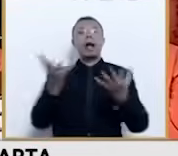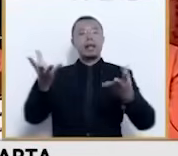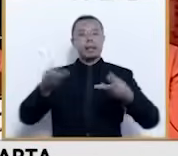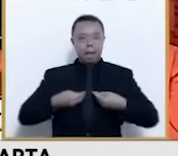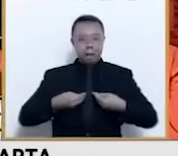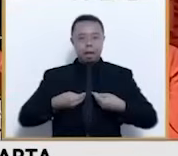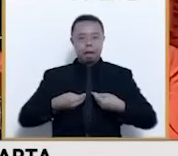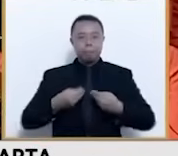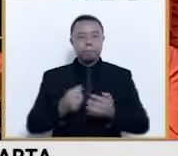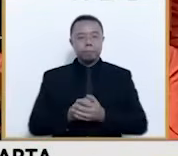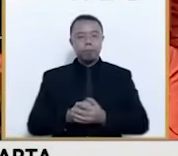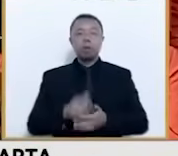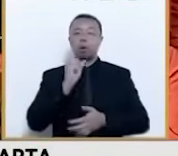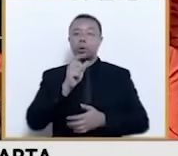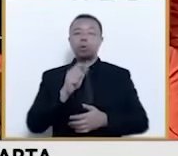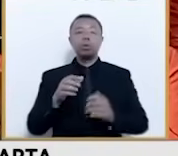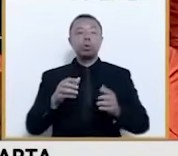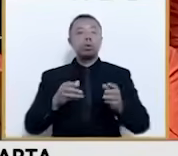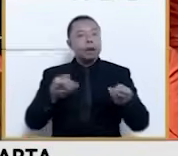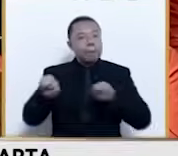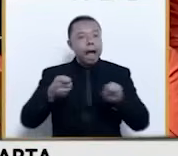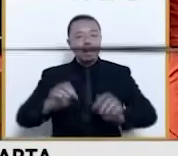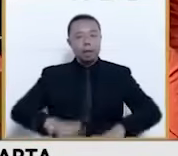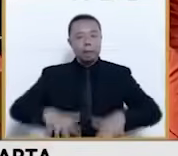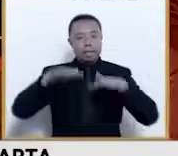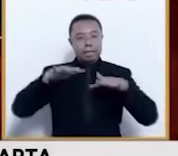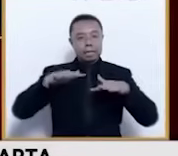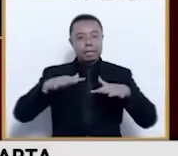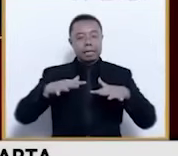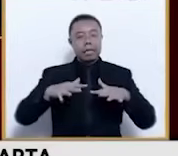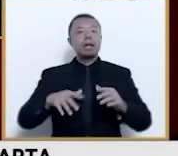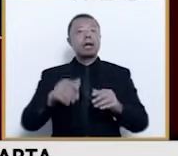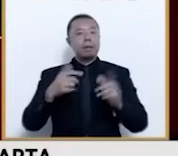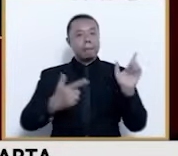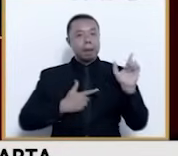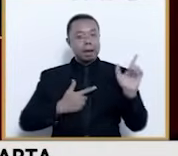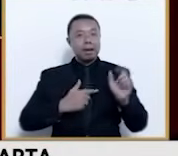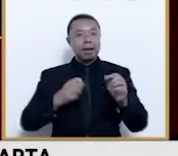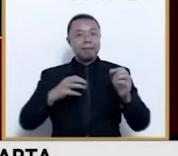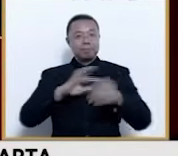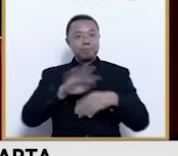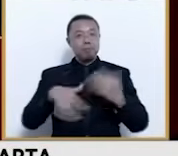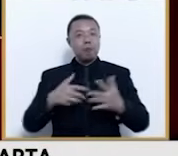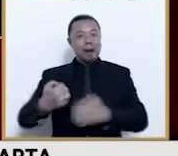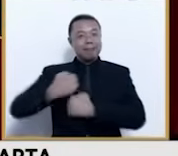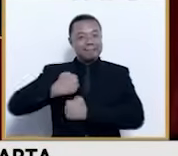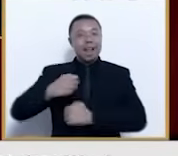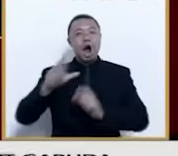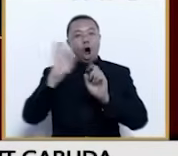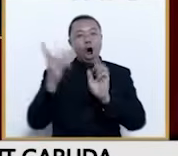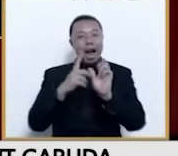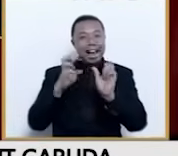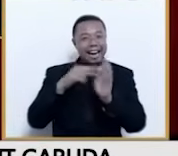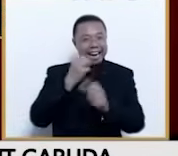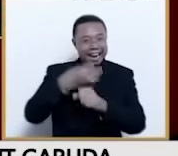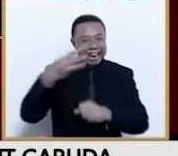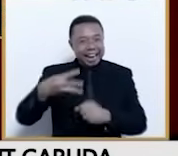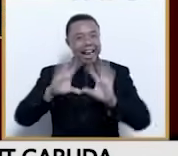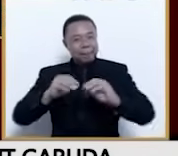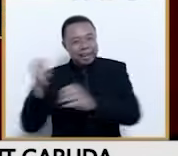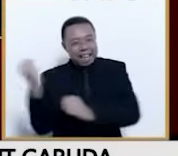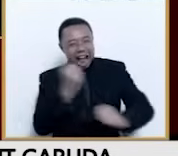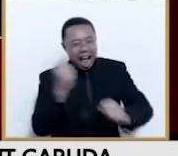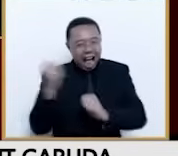Jakarta. Untuk penanganan banjir, pasukan Orange akan bekerja lebih masif dan sumur